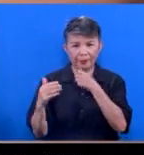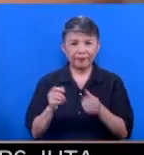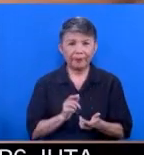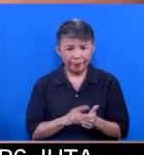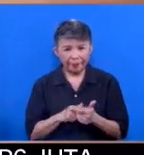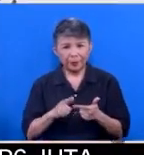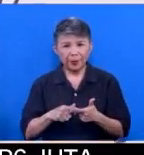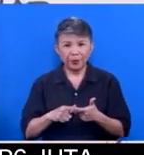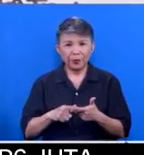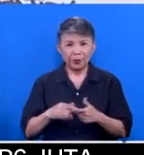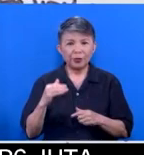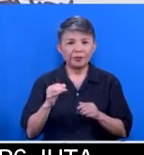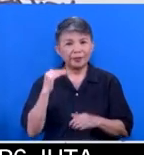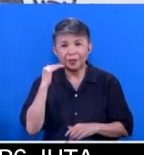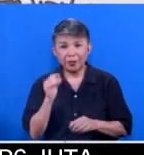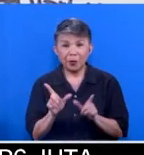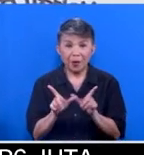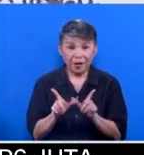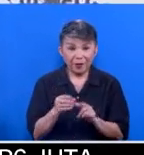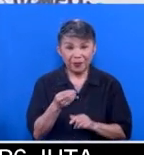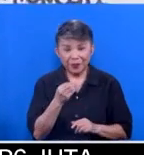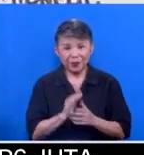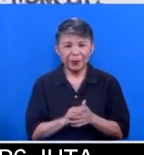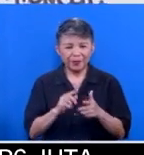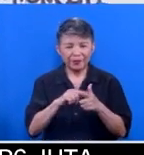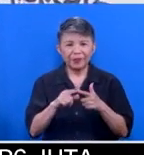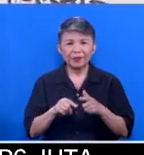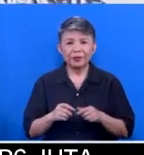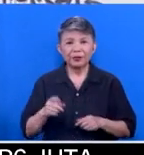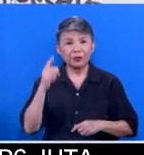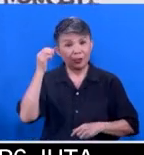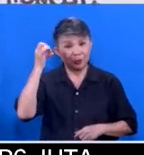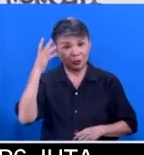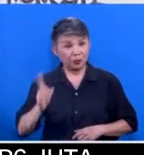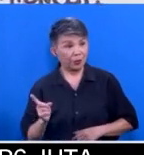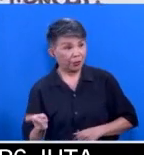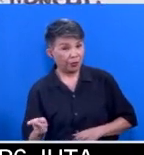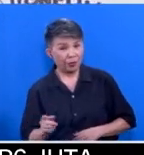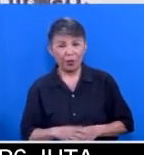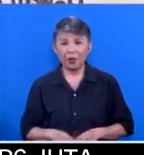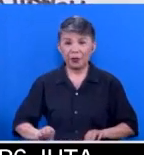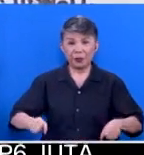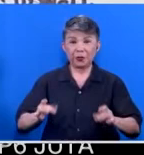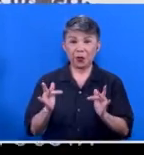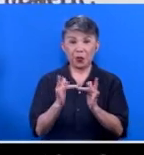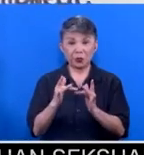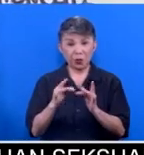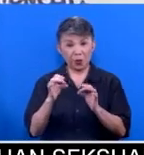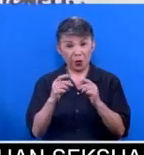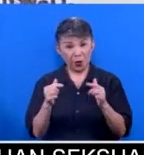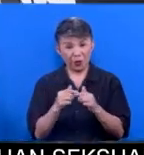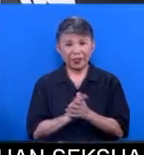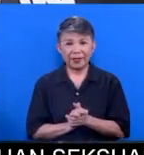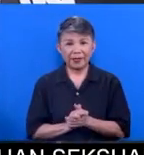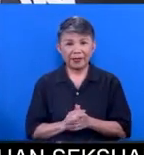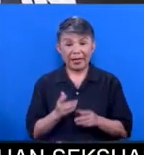kemudian tukang yang jaga warung ke apa namanya sopir angkot ojo-ojo gitu atau kemudian